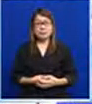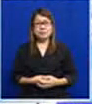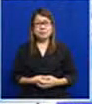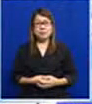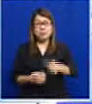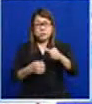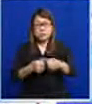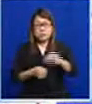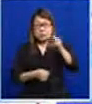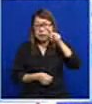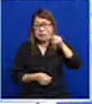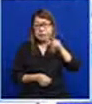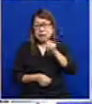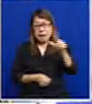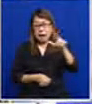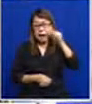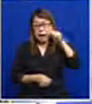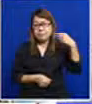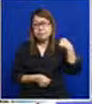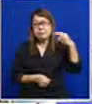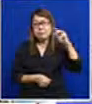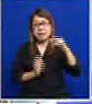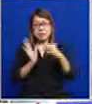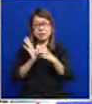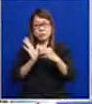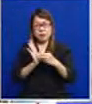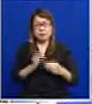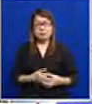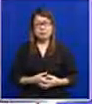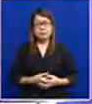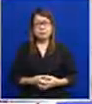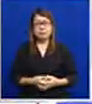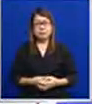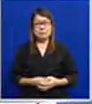ที่ตลาดน้ำขวัญเรียมเขตมีนบุรีกรุงเทพมหานคร